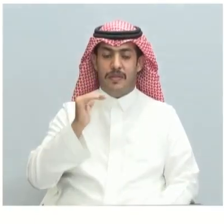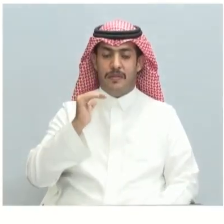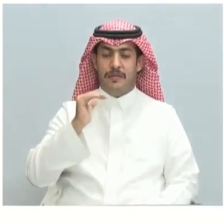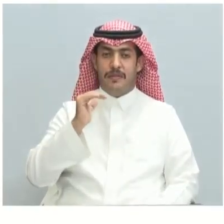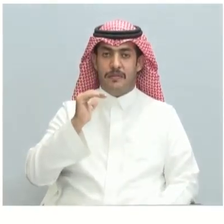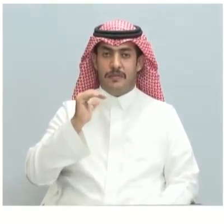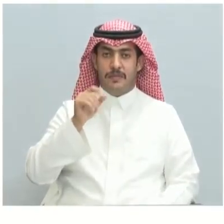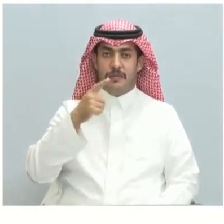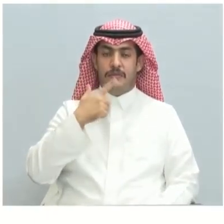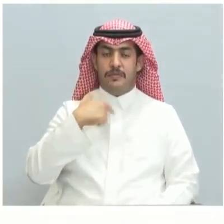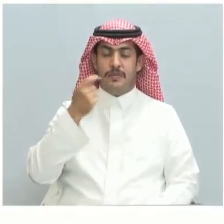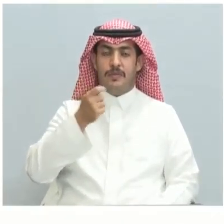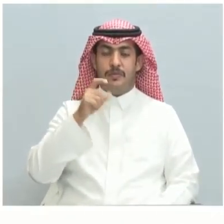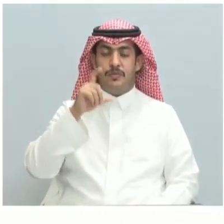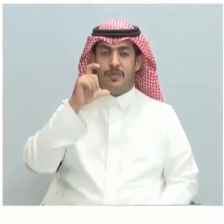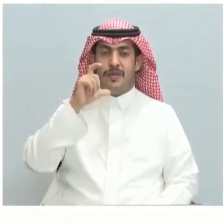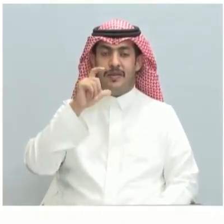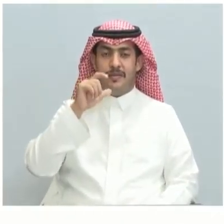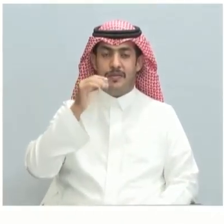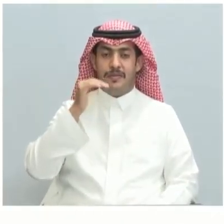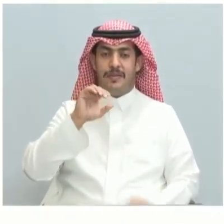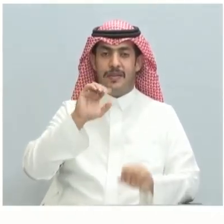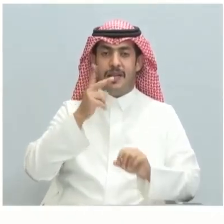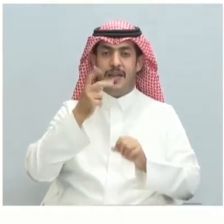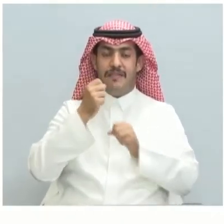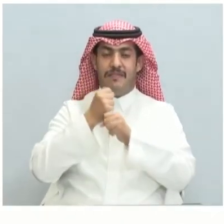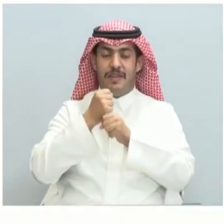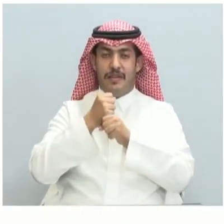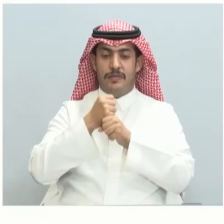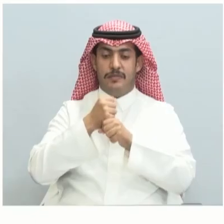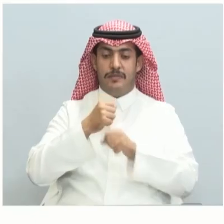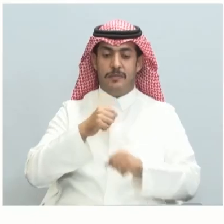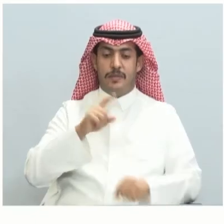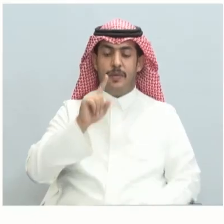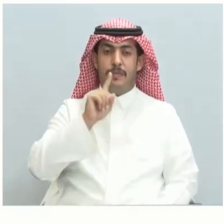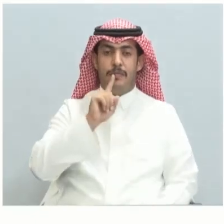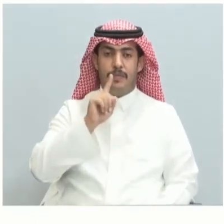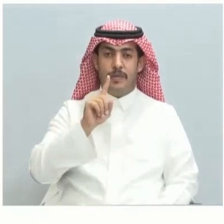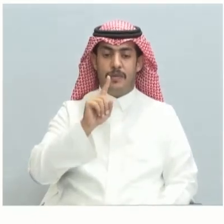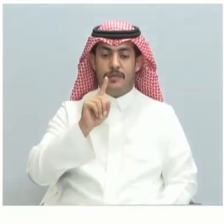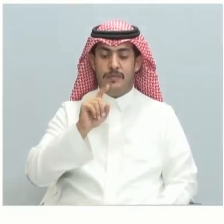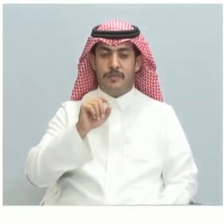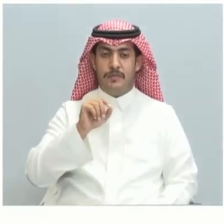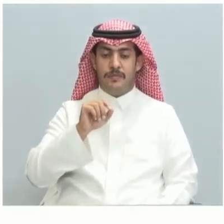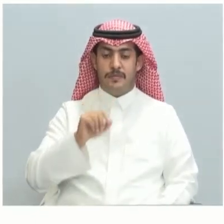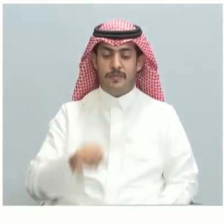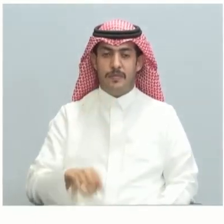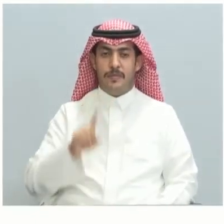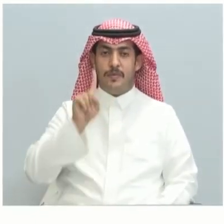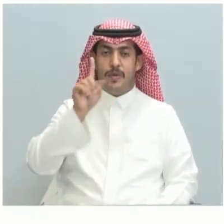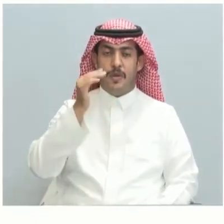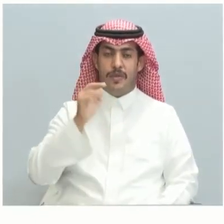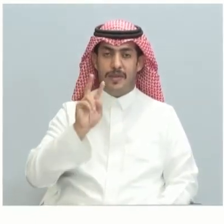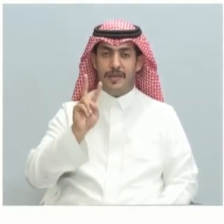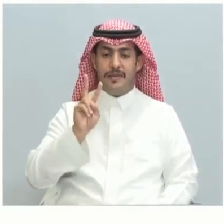هنا اذا اريد ان اكتبه في صوره ابنائي وبناتي كسرا غير فعلي اذا المئه ونصف